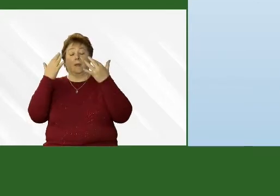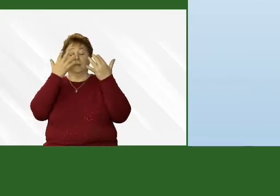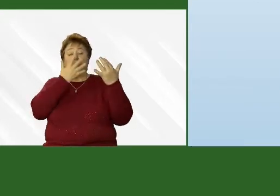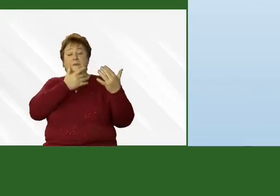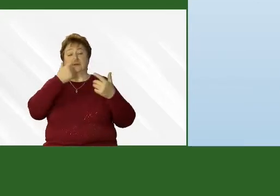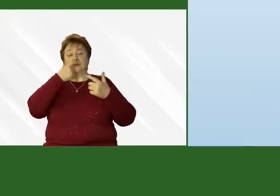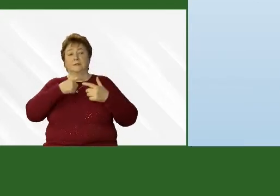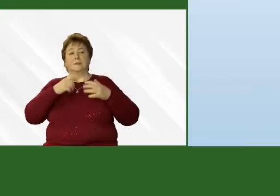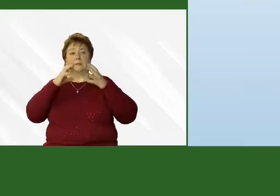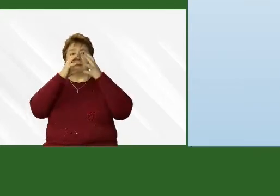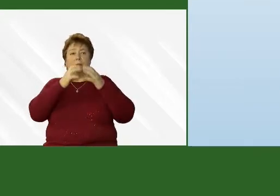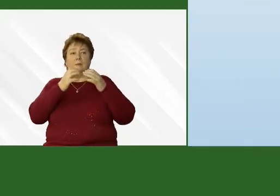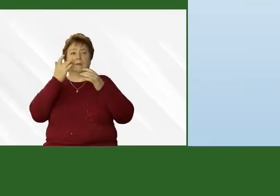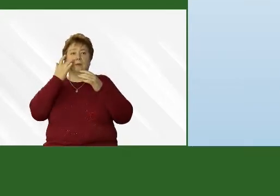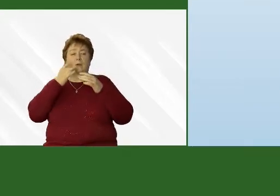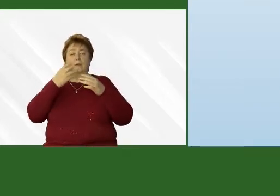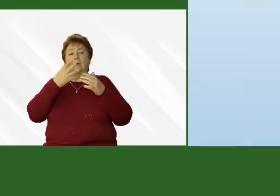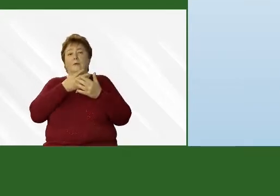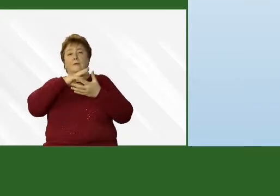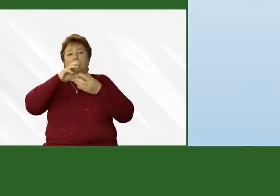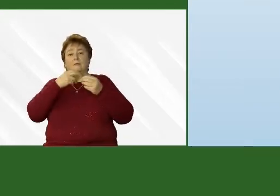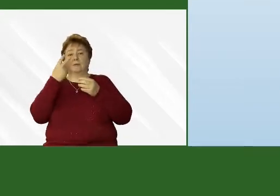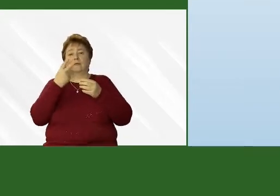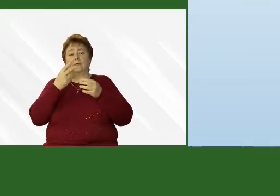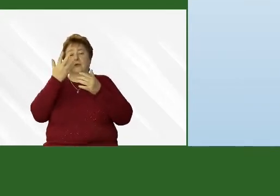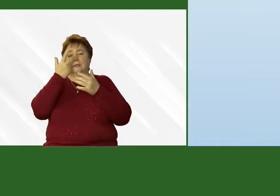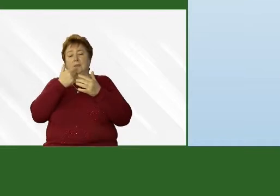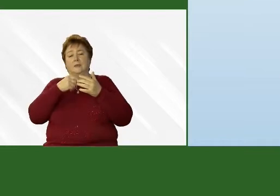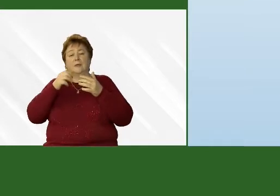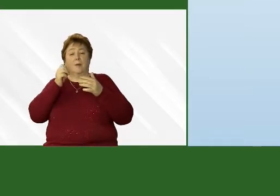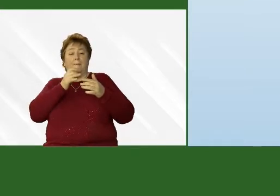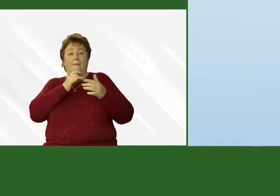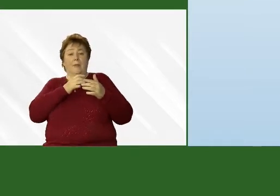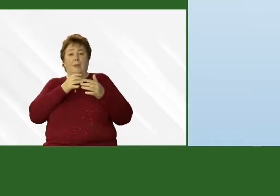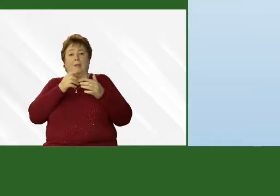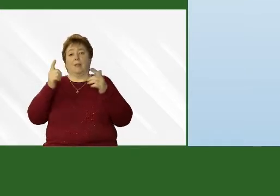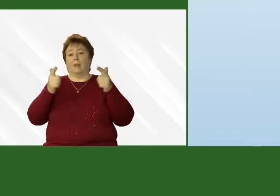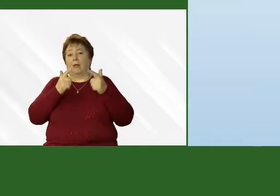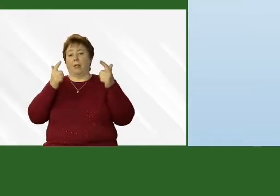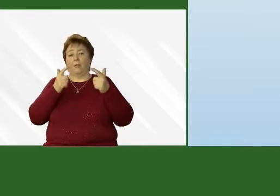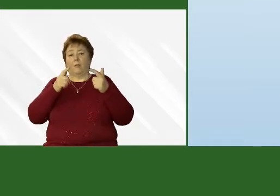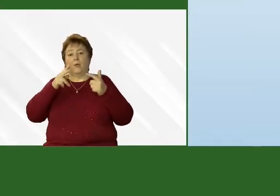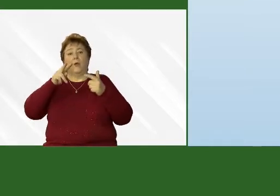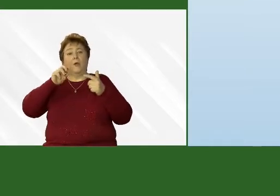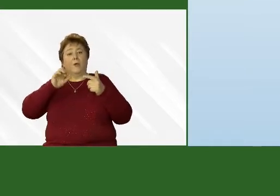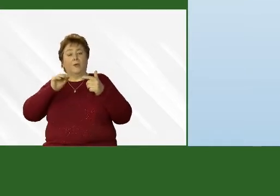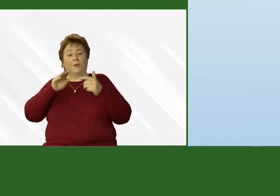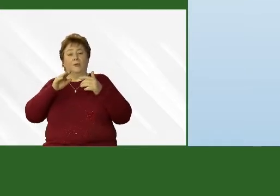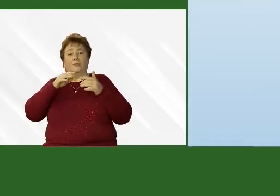Представьте себе мир, в котором всего два цвета – белый – цвет снега и голубой – льда и